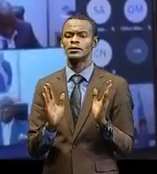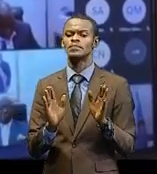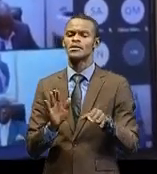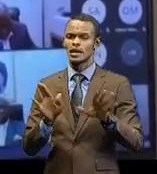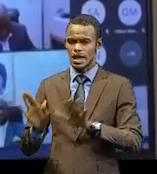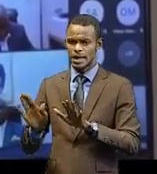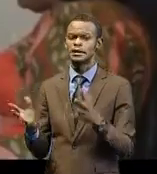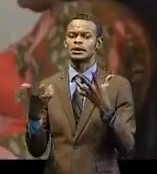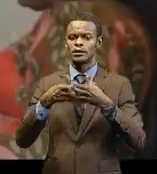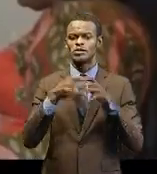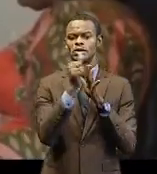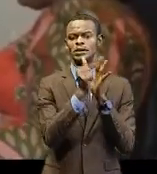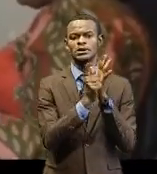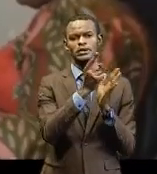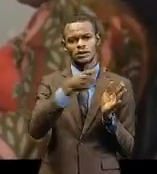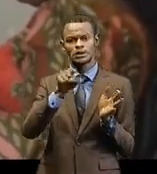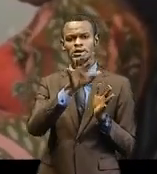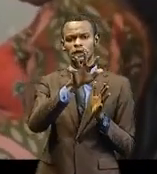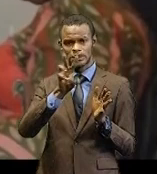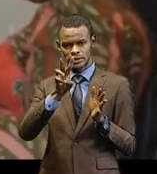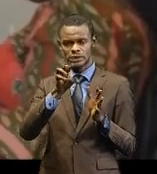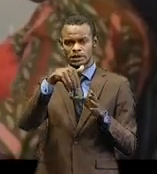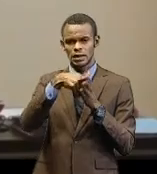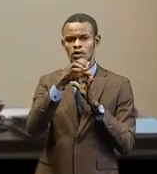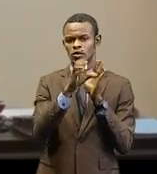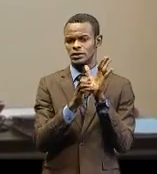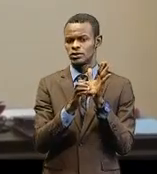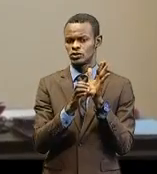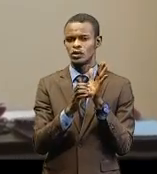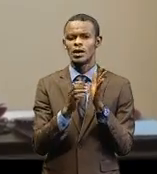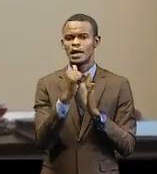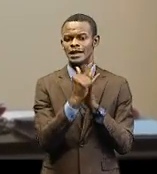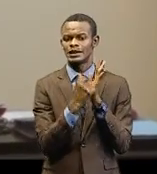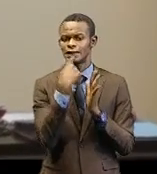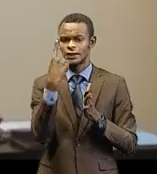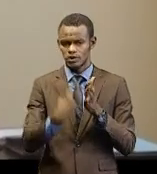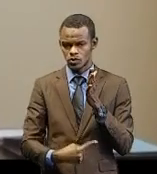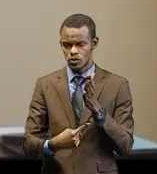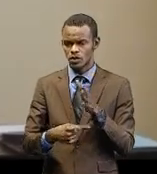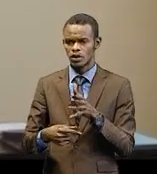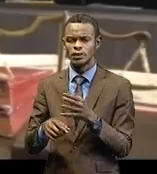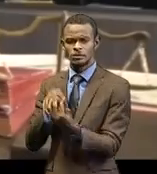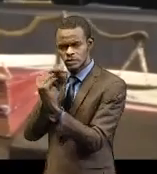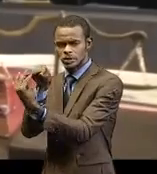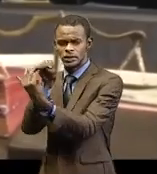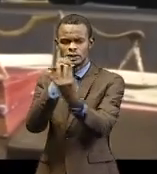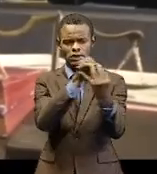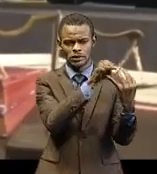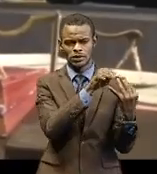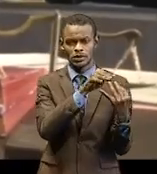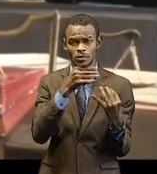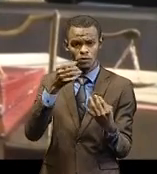156, alinéa 2 de la Constitution, au terme duquel l'action répressive des juridictions militaires